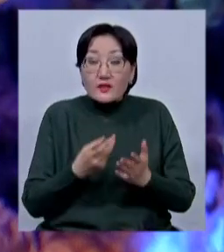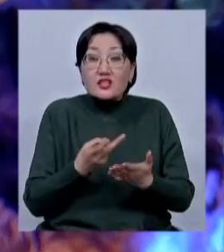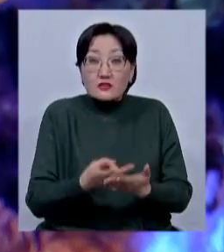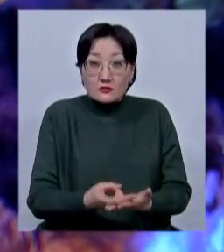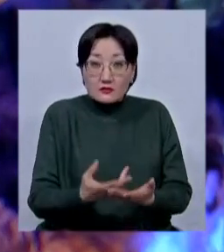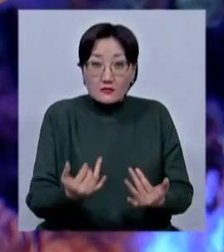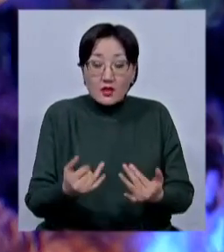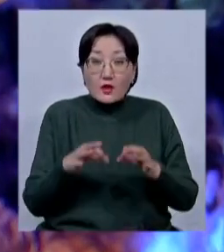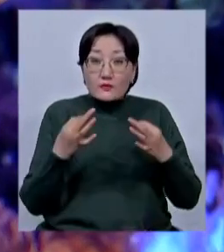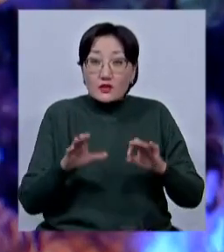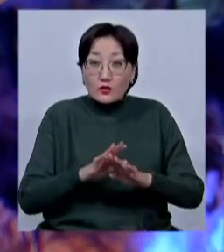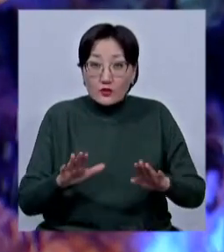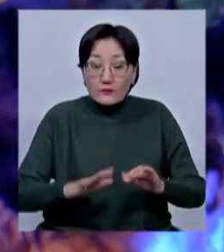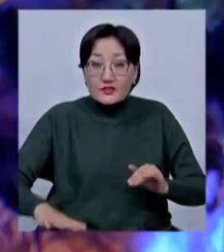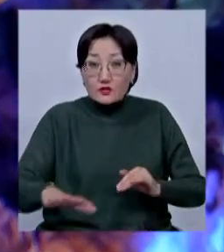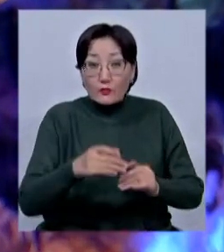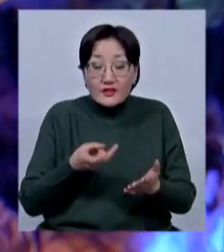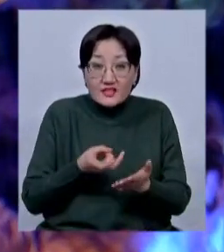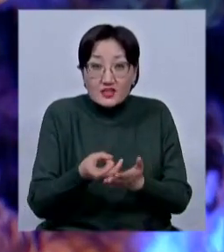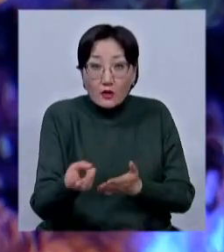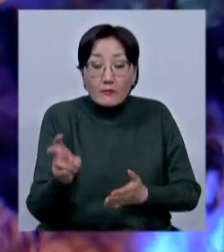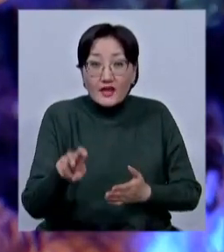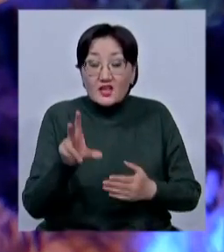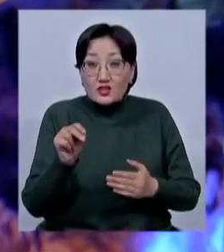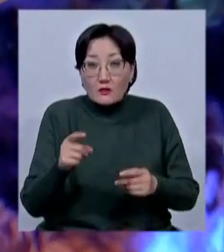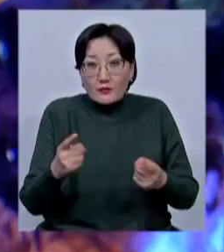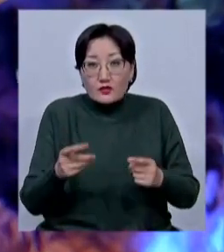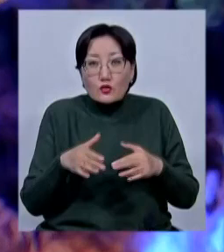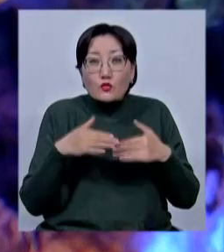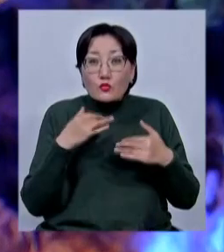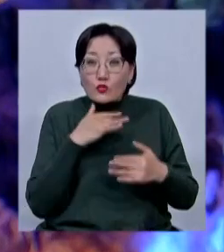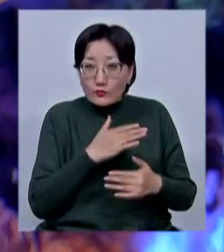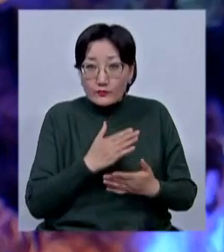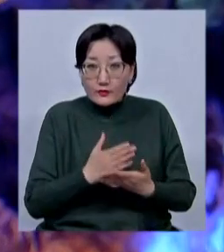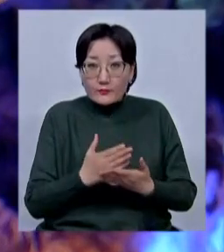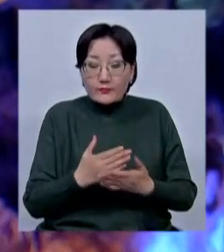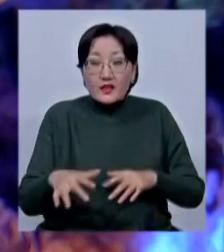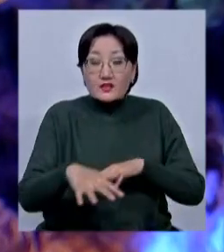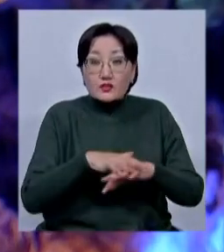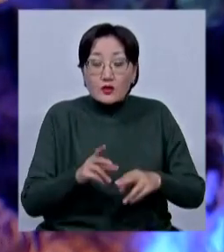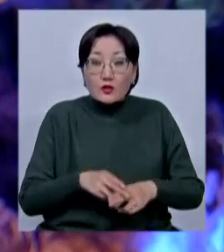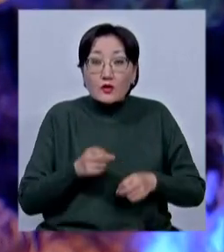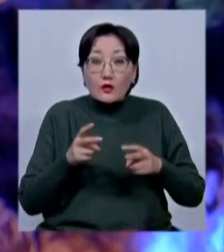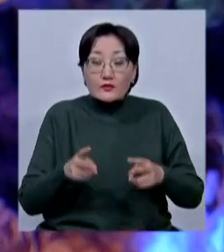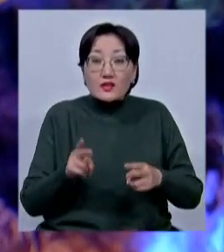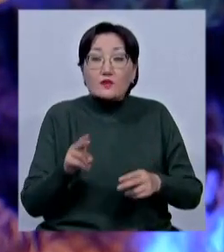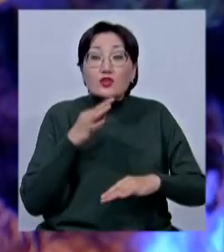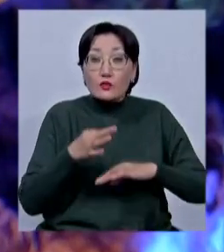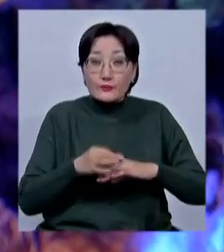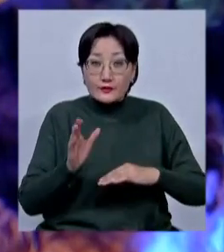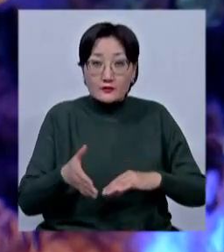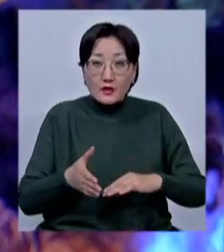шыққан. Рұқсат етілмеген жерлерге сырғанауға барғандардың саны неліктен көбейіп кетті? Жұртшылықтың қауіпсіздігіне кім